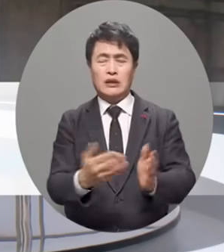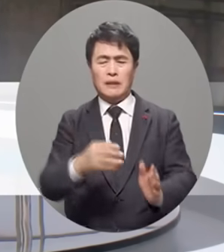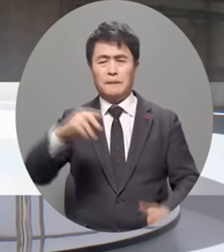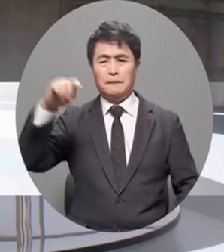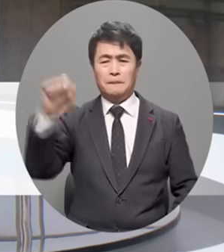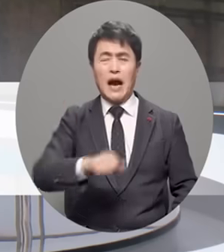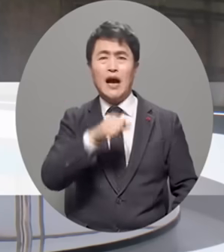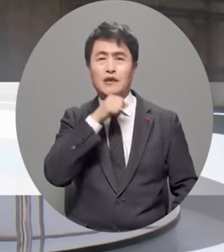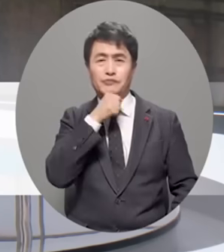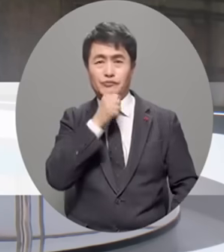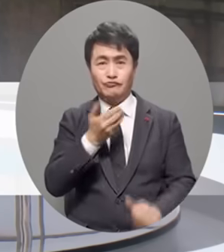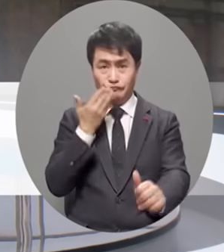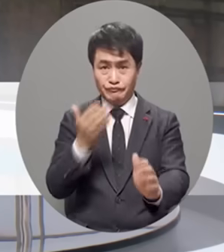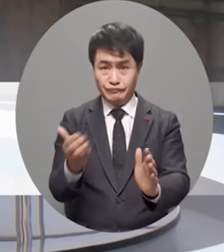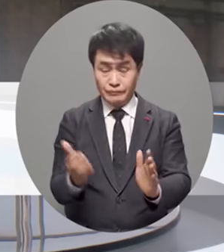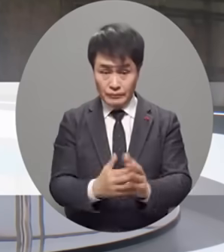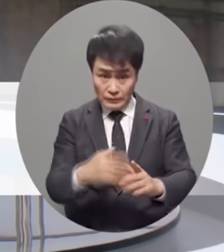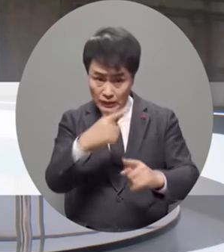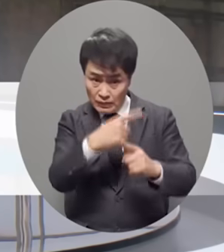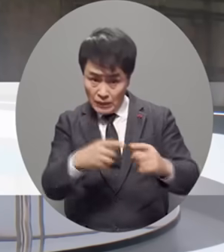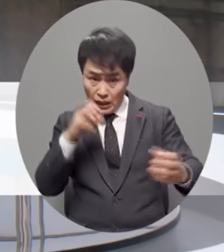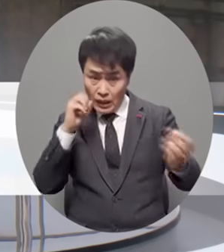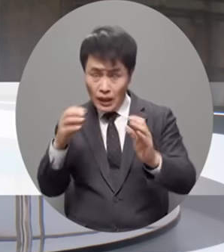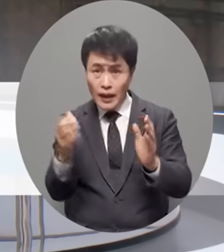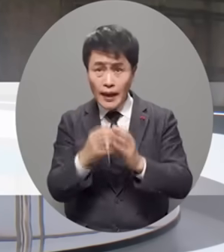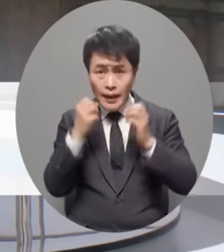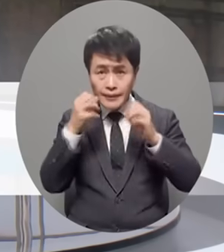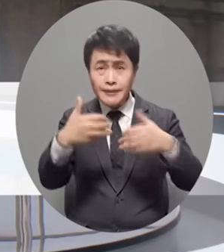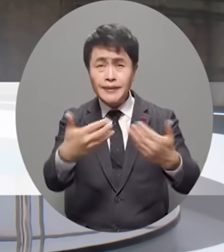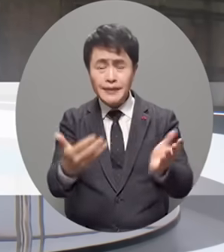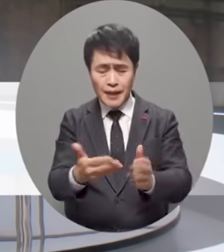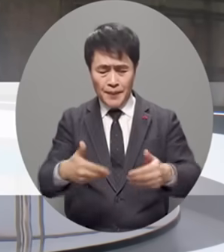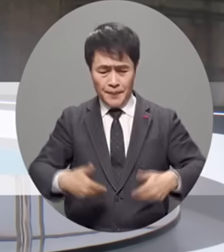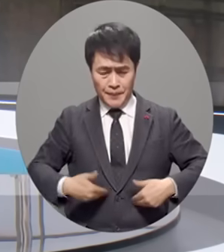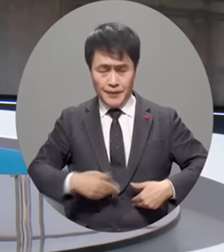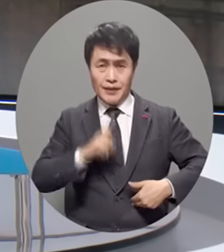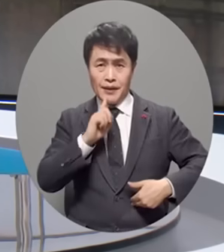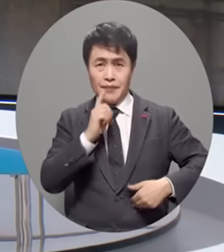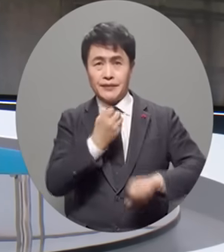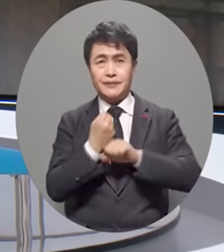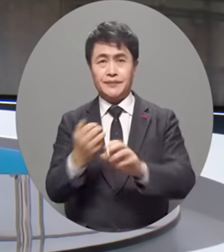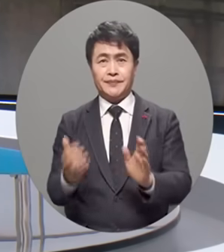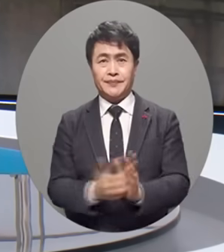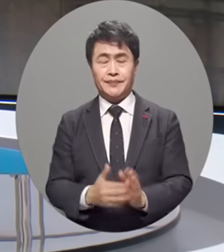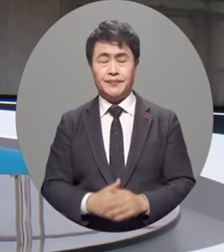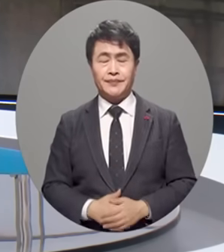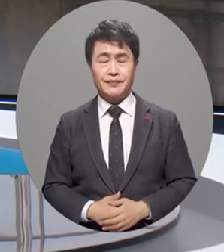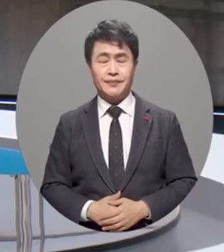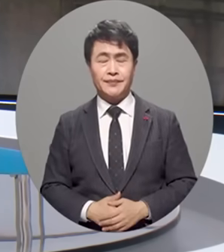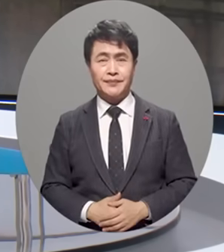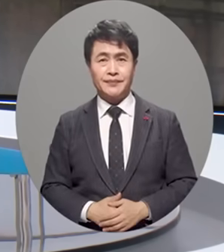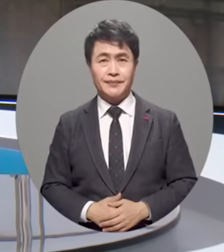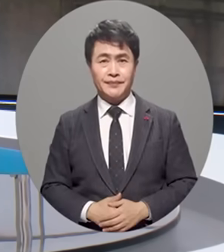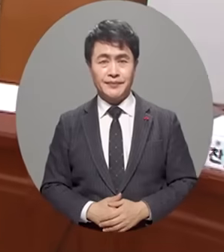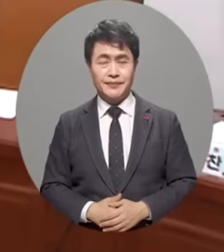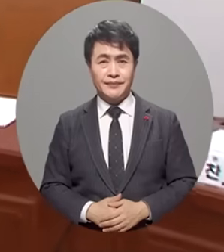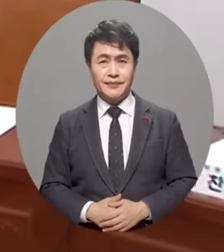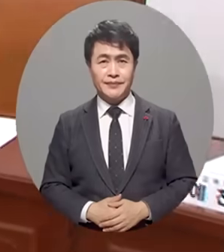받았습니다. 절반 가까운 응답자는 신당이 필요하다고 답했습니다. 장슬기 기자가 보도합니다.